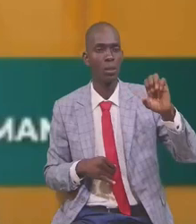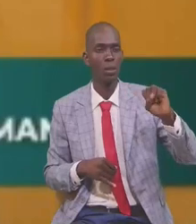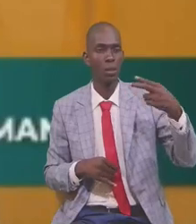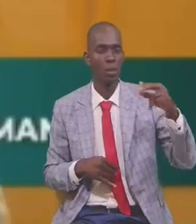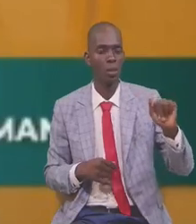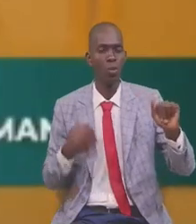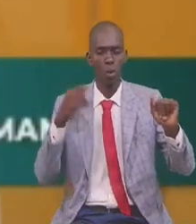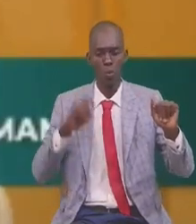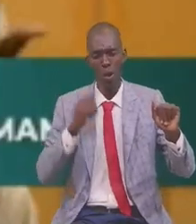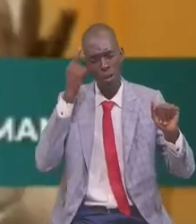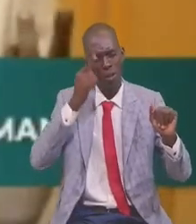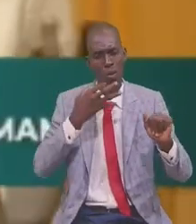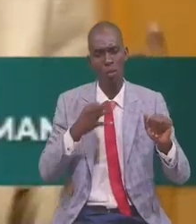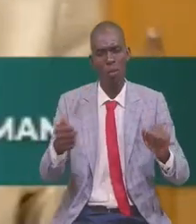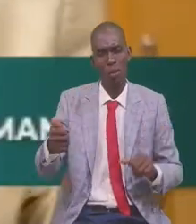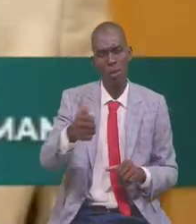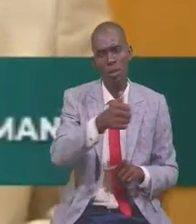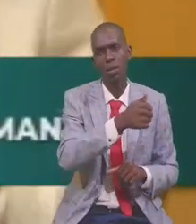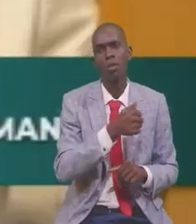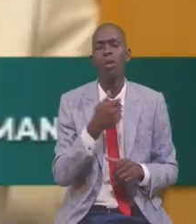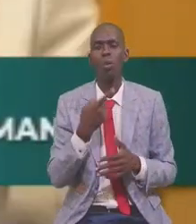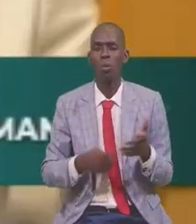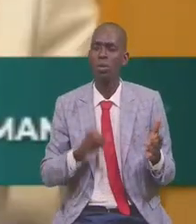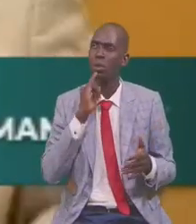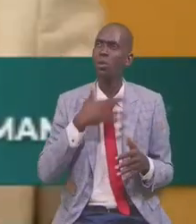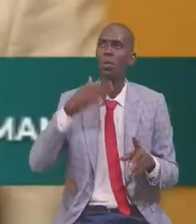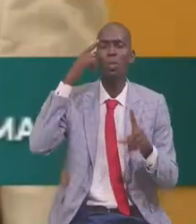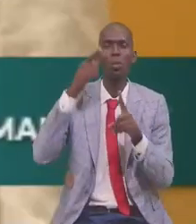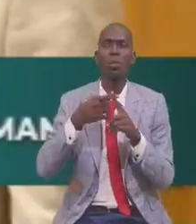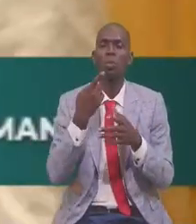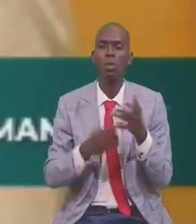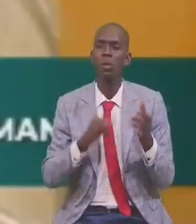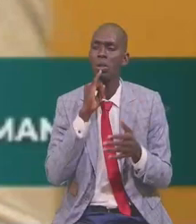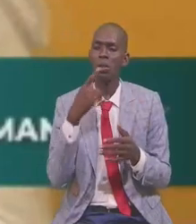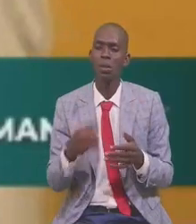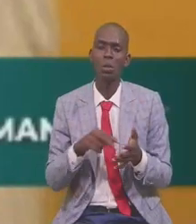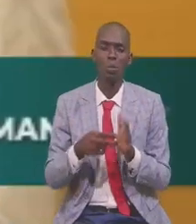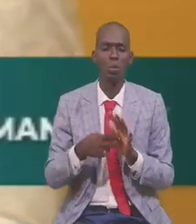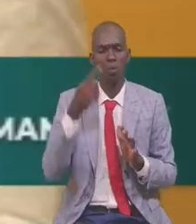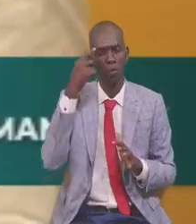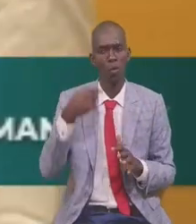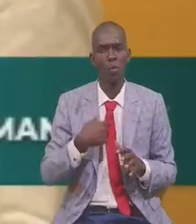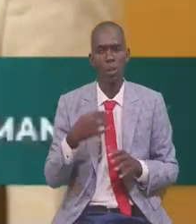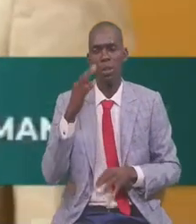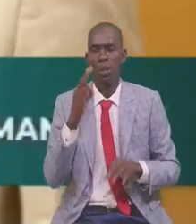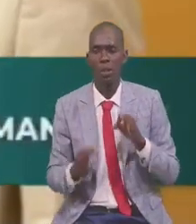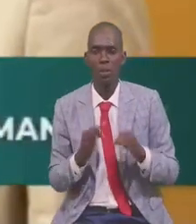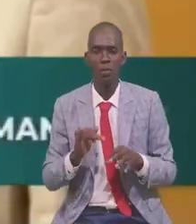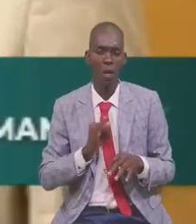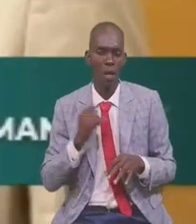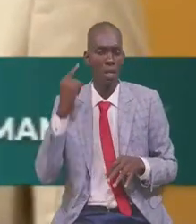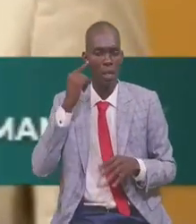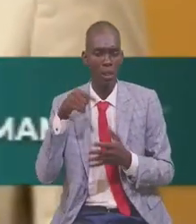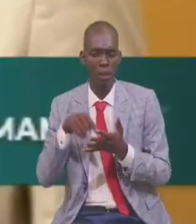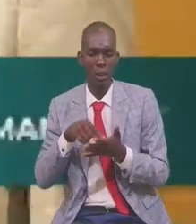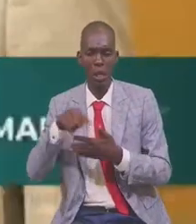d'un enroulement fructueux. Quel que ça veut dire pour toi? Si j'entends tout ça sur Moïse, si